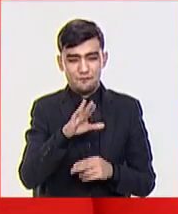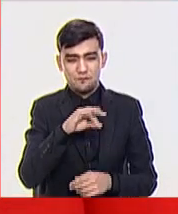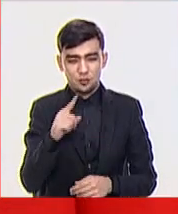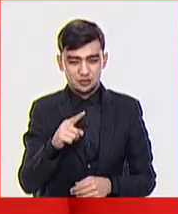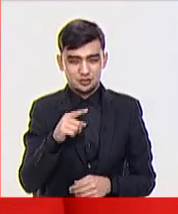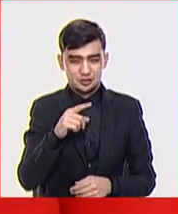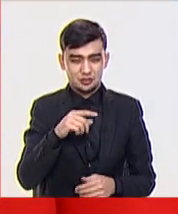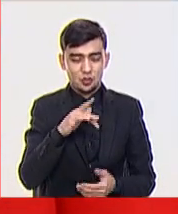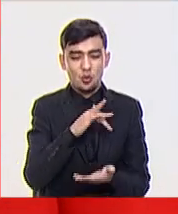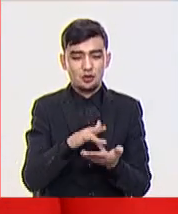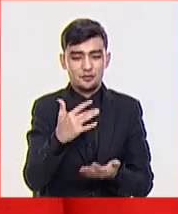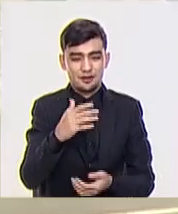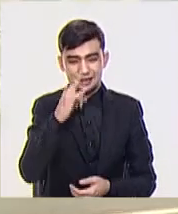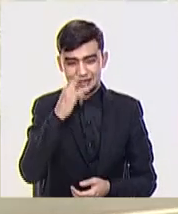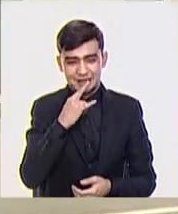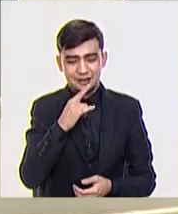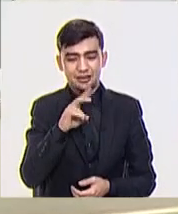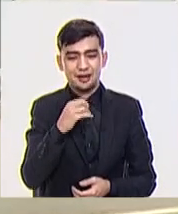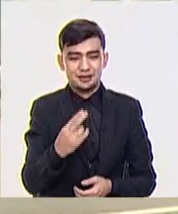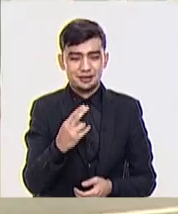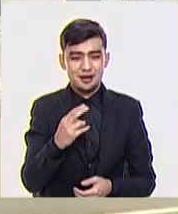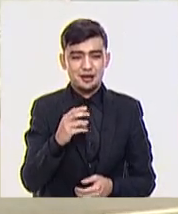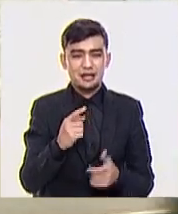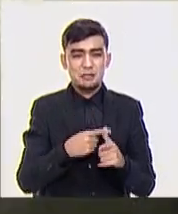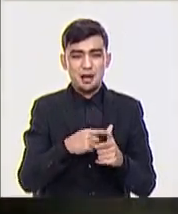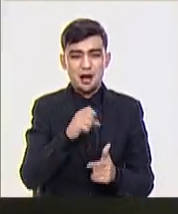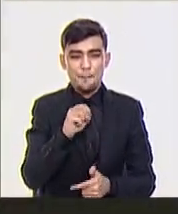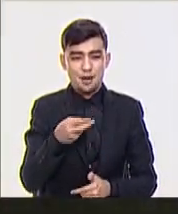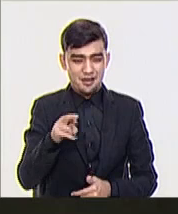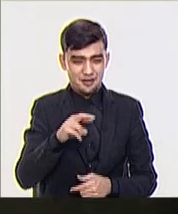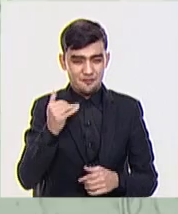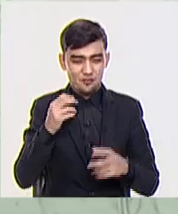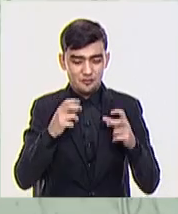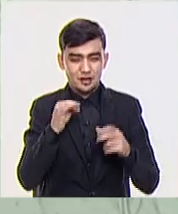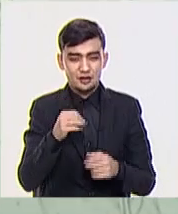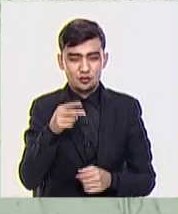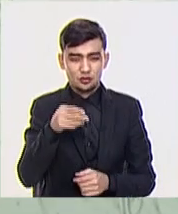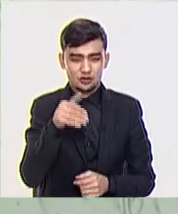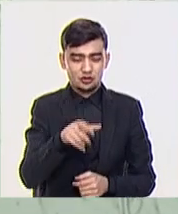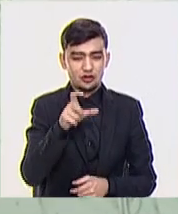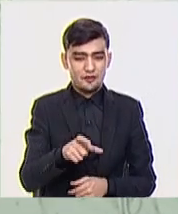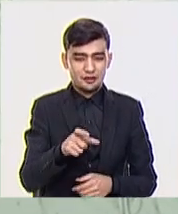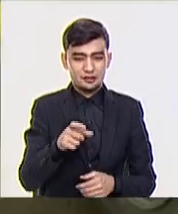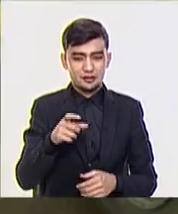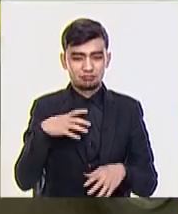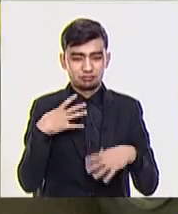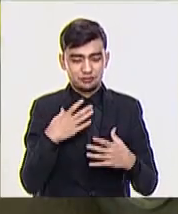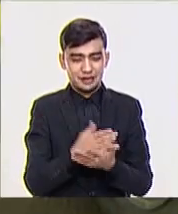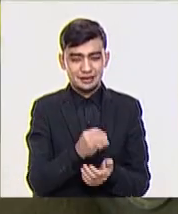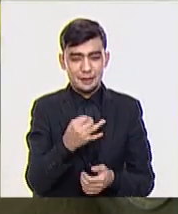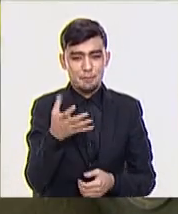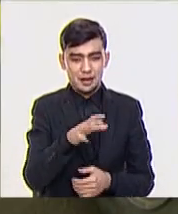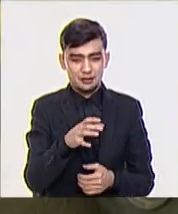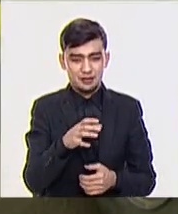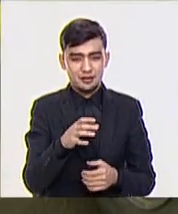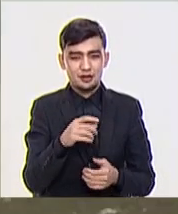Казахском национальном педагогическом университете имени Абая планируют сдать экзамены порядка 2000 человек. Вопросы по 5 предметам – это